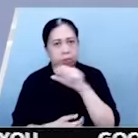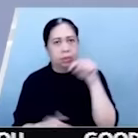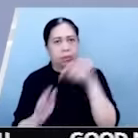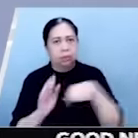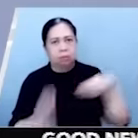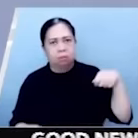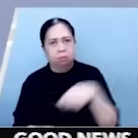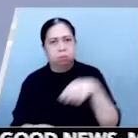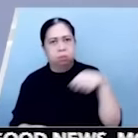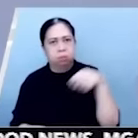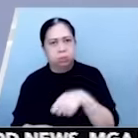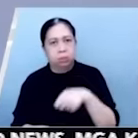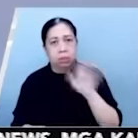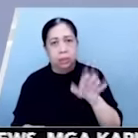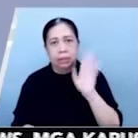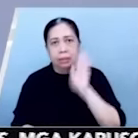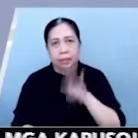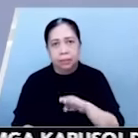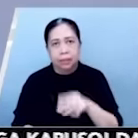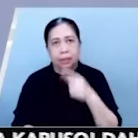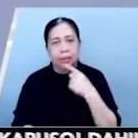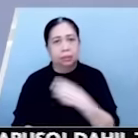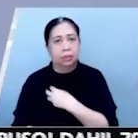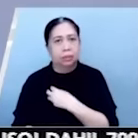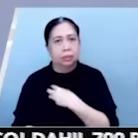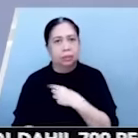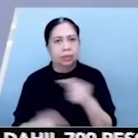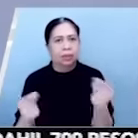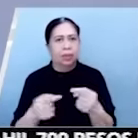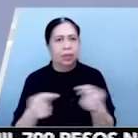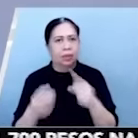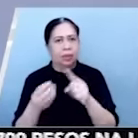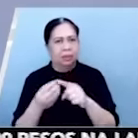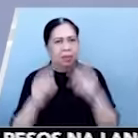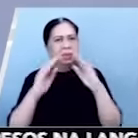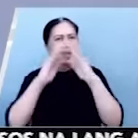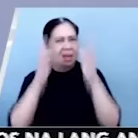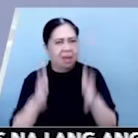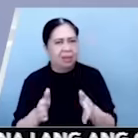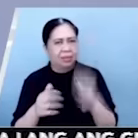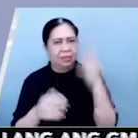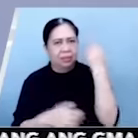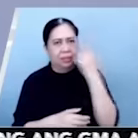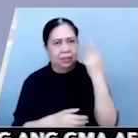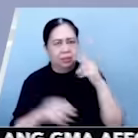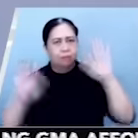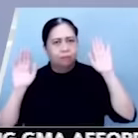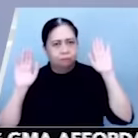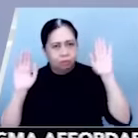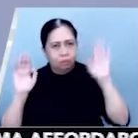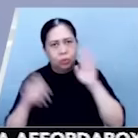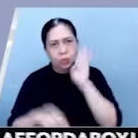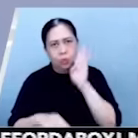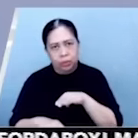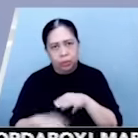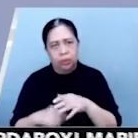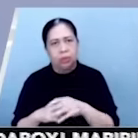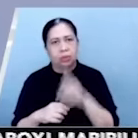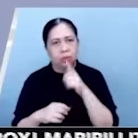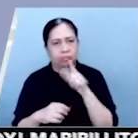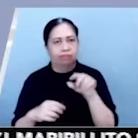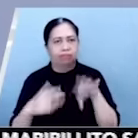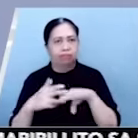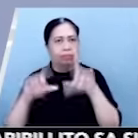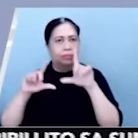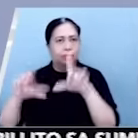bunsong kapatid. Ayon sa pulisya, alitan sa bahay ang ugat ng krimen. Sumuko ang suspect sa pulisya na maharap sa reklamong